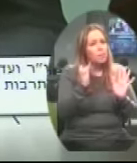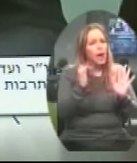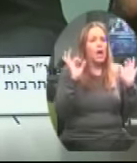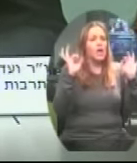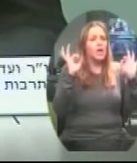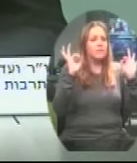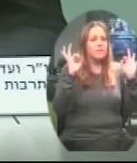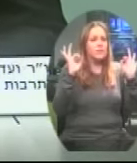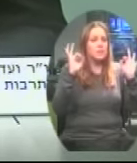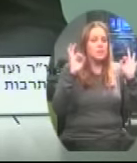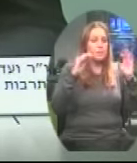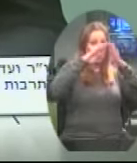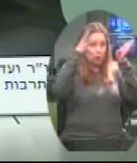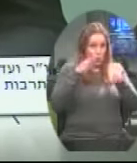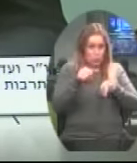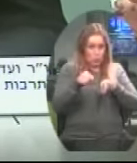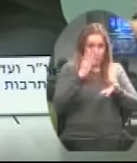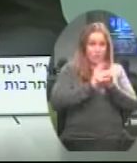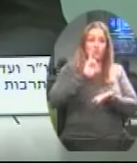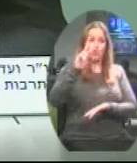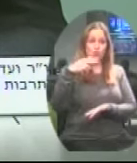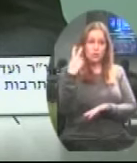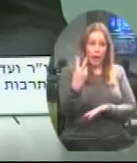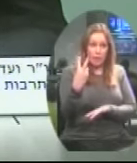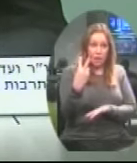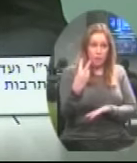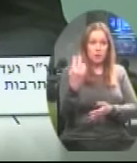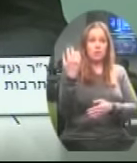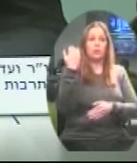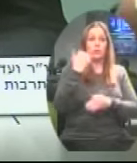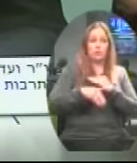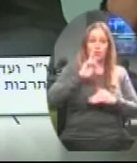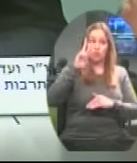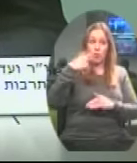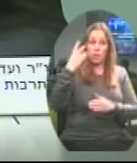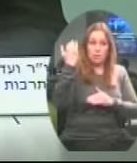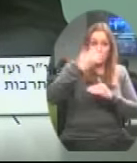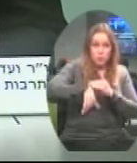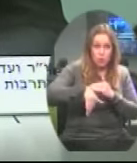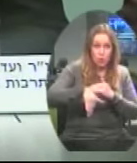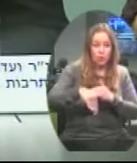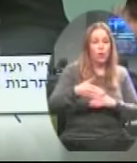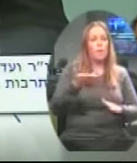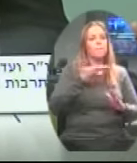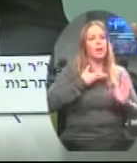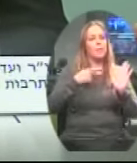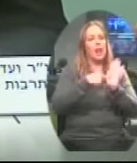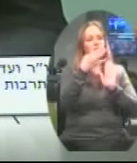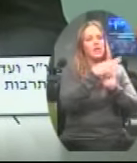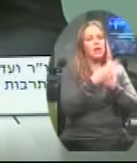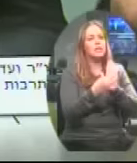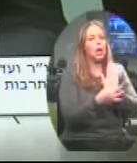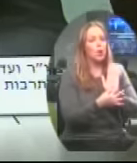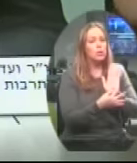נמצא שנתיים, סיים את השנתיים הכשרה, יקבל על פי קריטריונים. לפי איזה